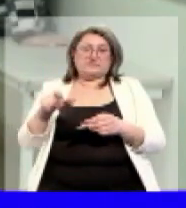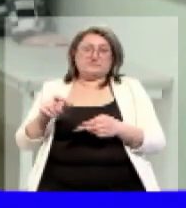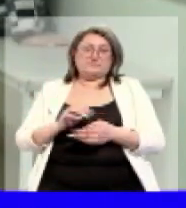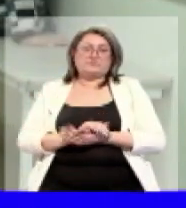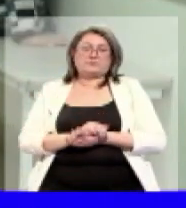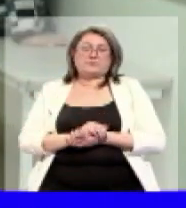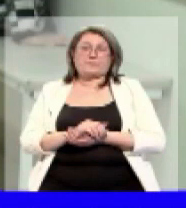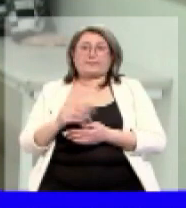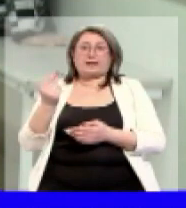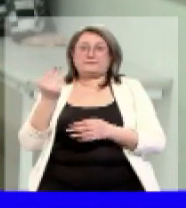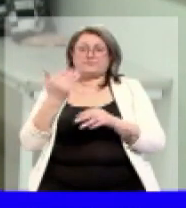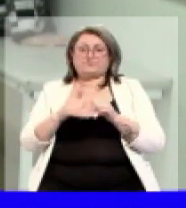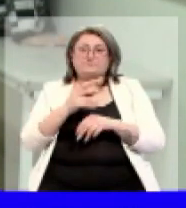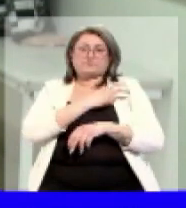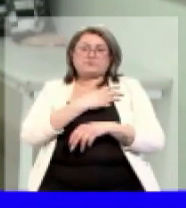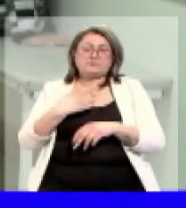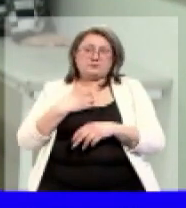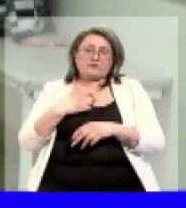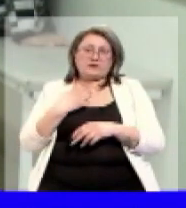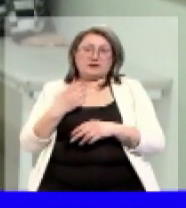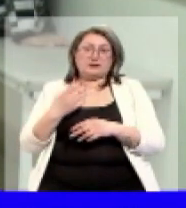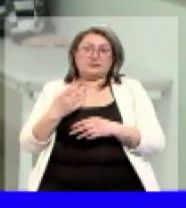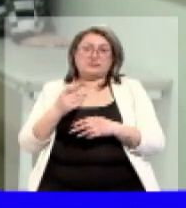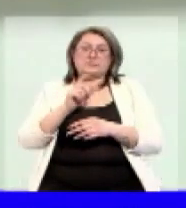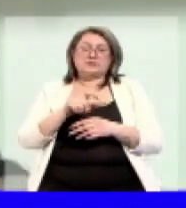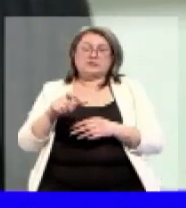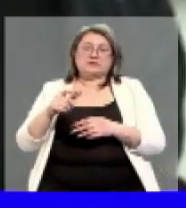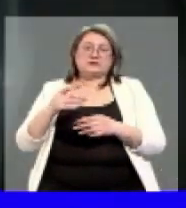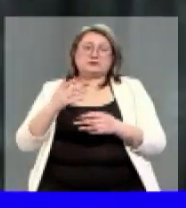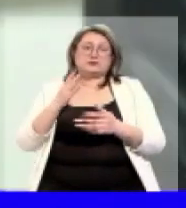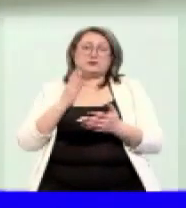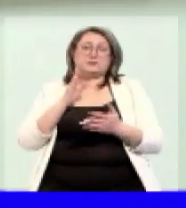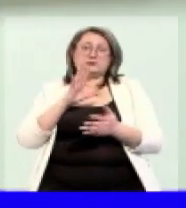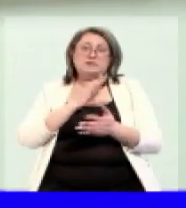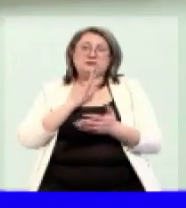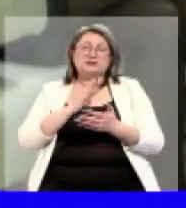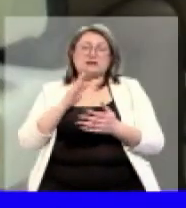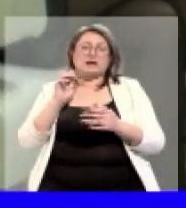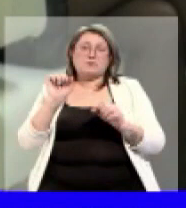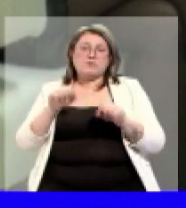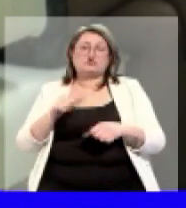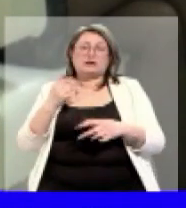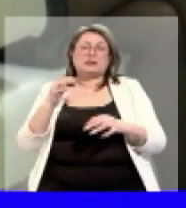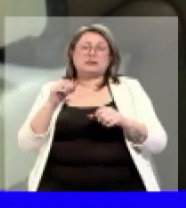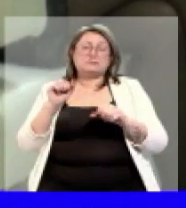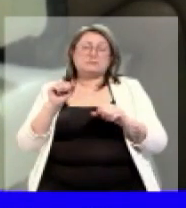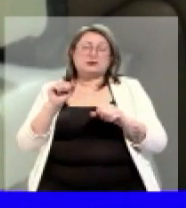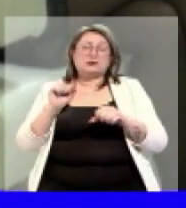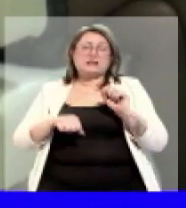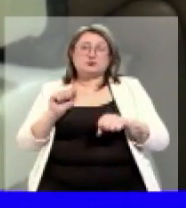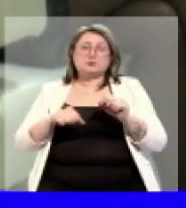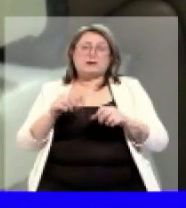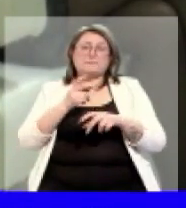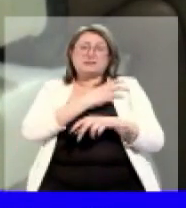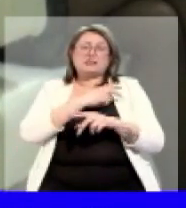қол жетімділігін 2,5 есеге арттыруға мүмкіндік берді. Медициналық сақтандыру қаражатының есебінен пациенттерге жүрек қан